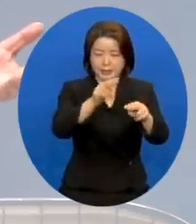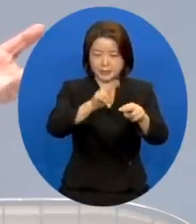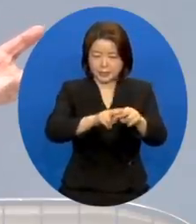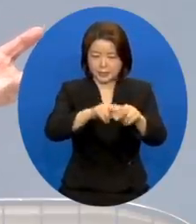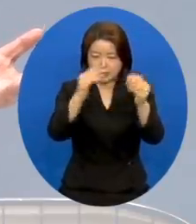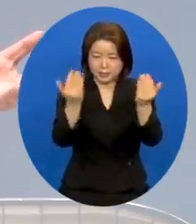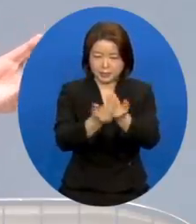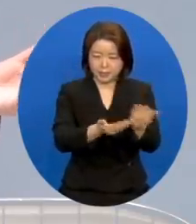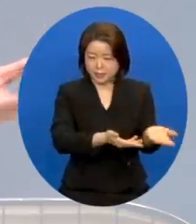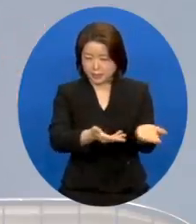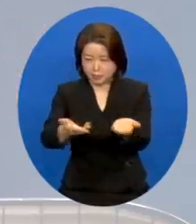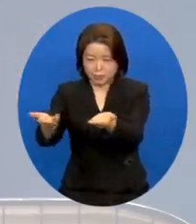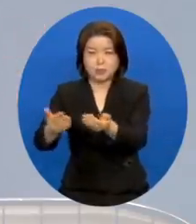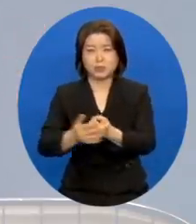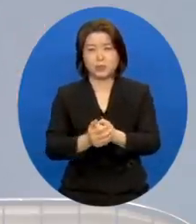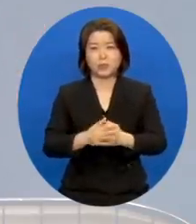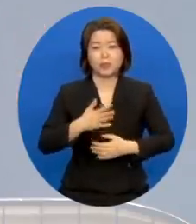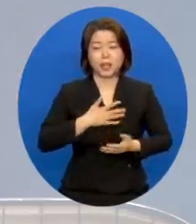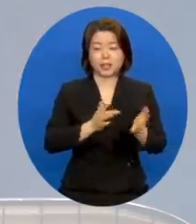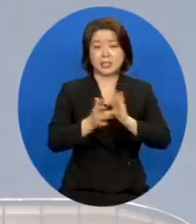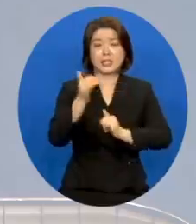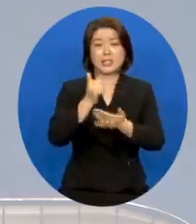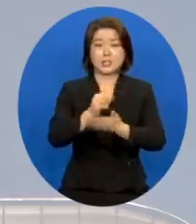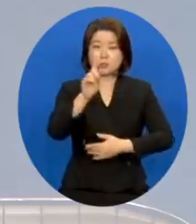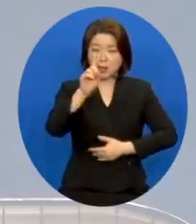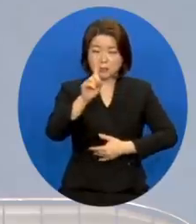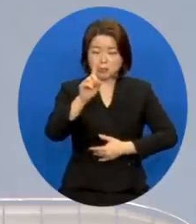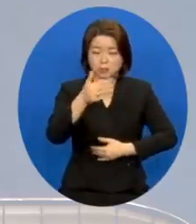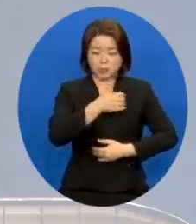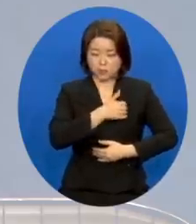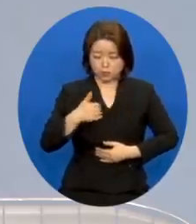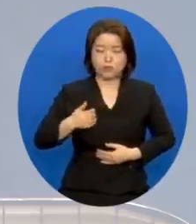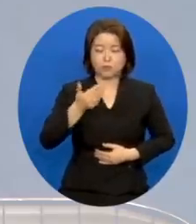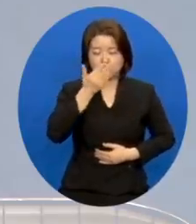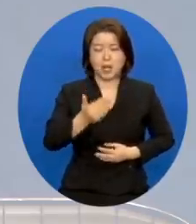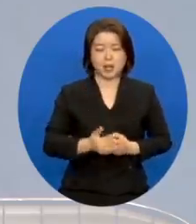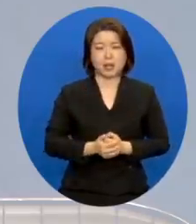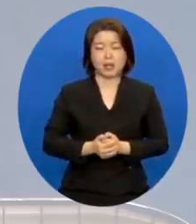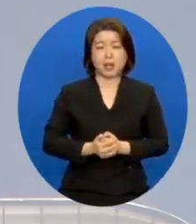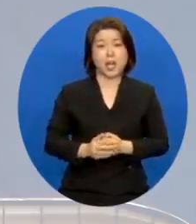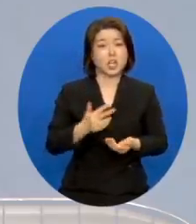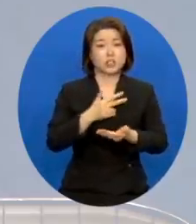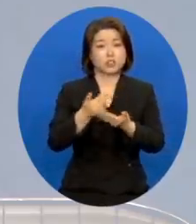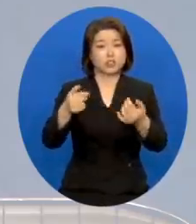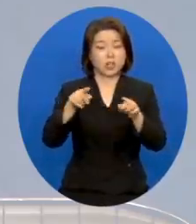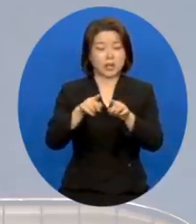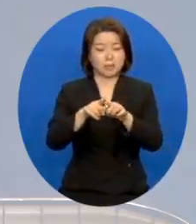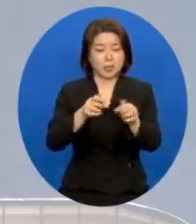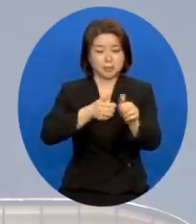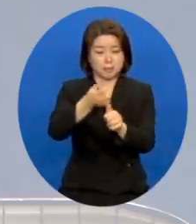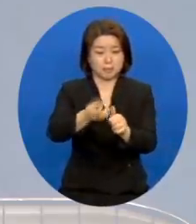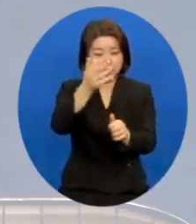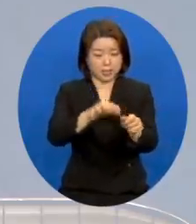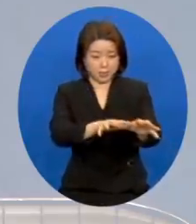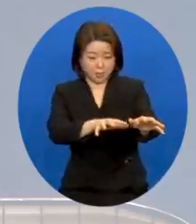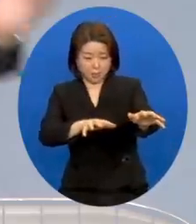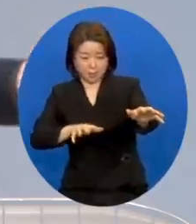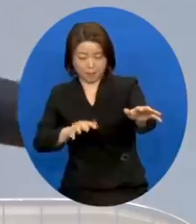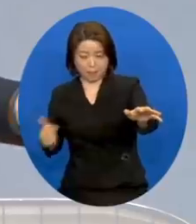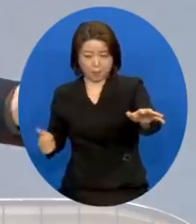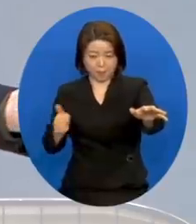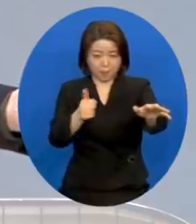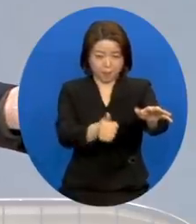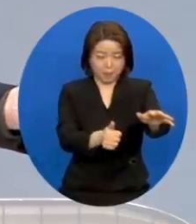양보하고 나는 예수님 한 분이면 충분하니까 주님과 함께 그 개선 행렬에서 있다는것 자체로서 나는